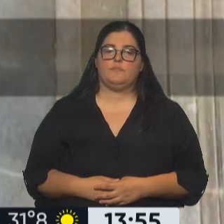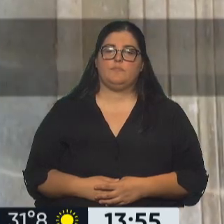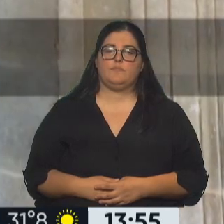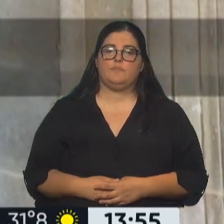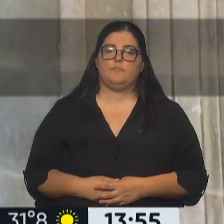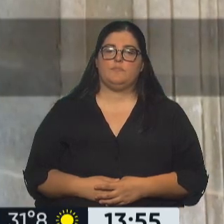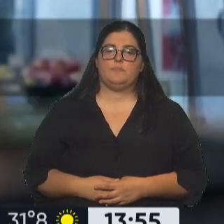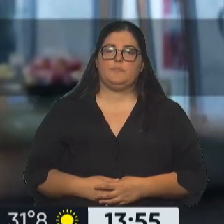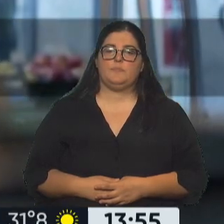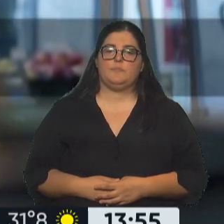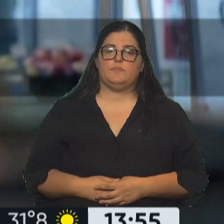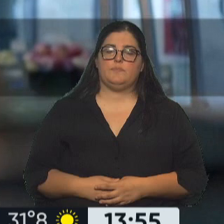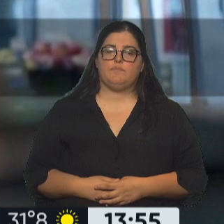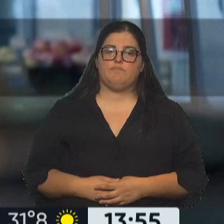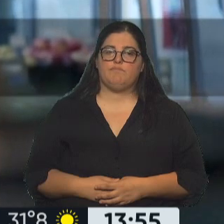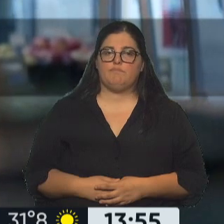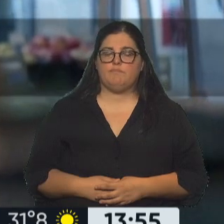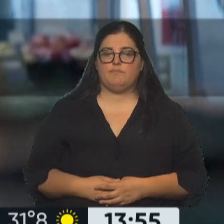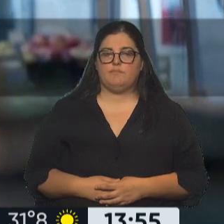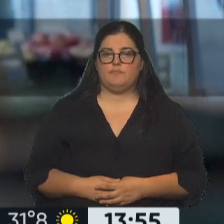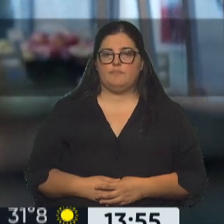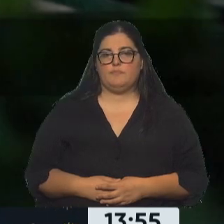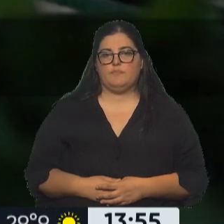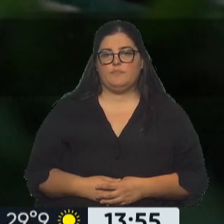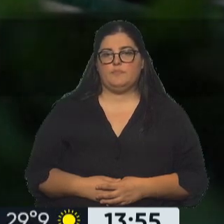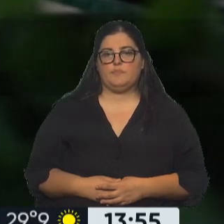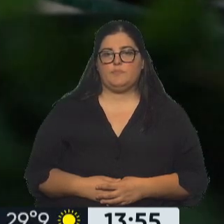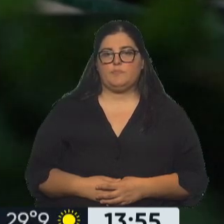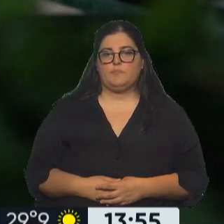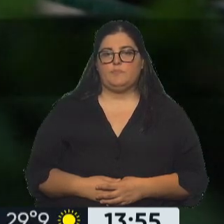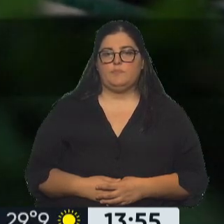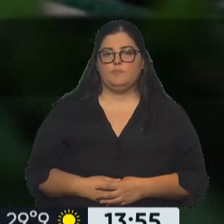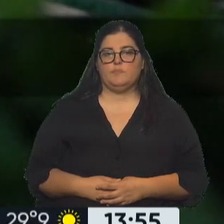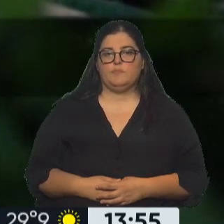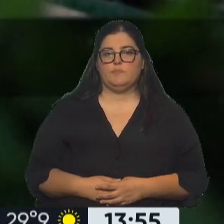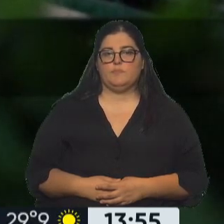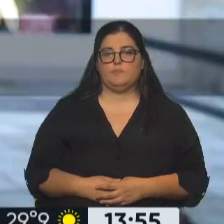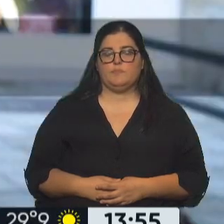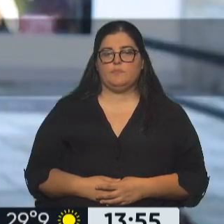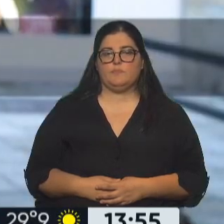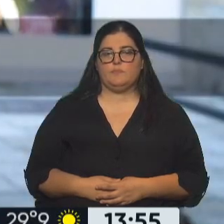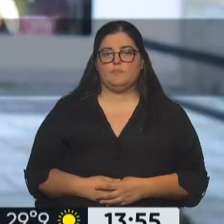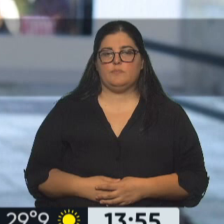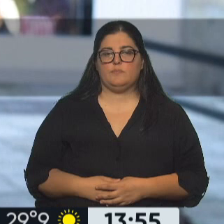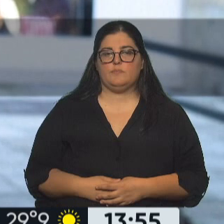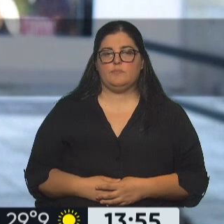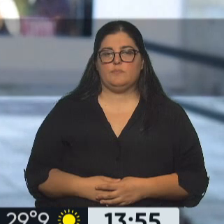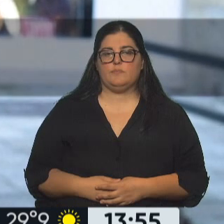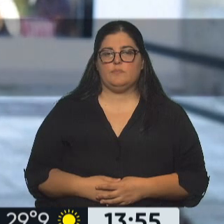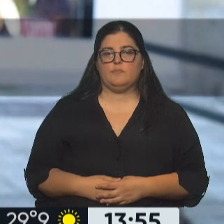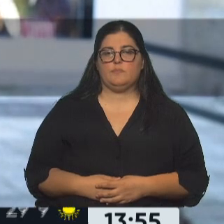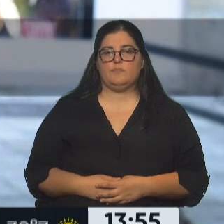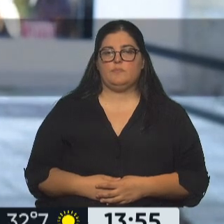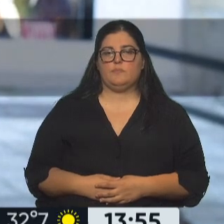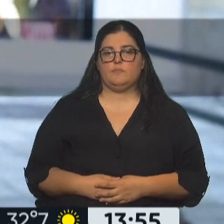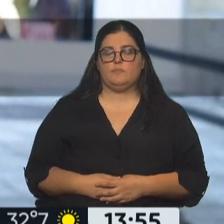plus, ils soutiennent, ils sont la roue de secours d'Emmanuel Macron ou est-ce qu'ils sont une force d'opposition ? Je vais mettre du pécule de côté pour ma retraite, hein. Mais moi je